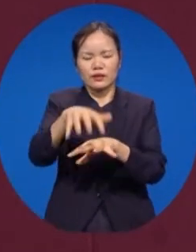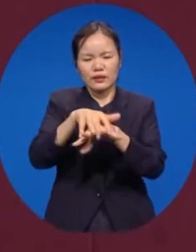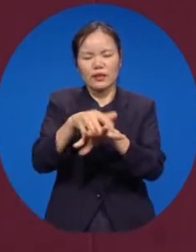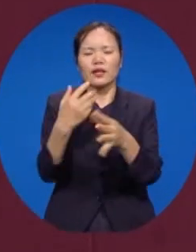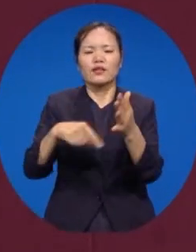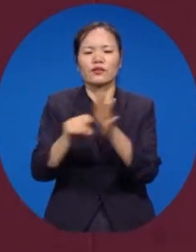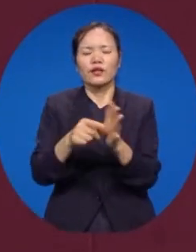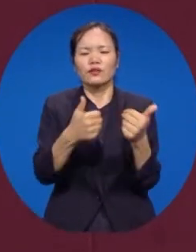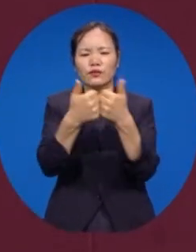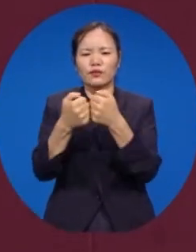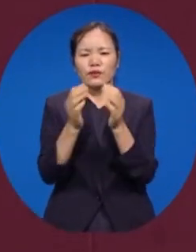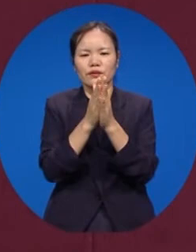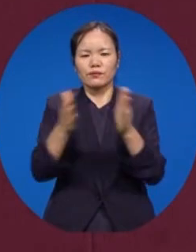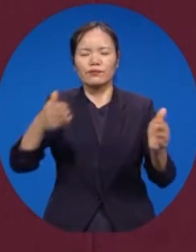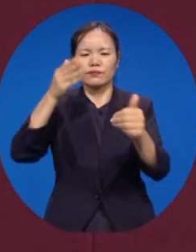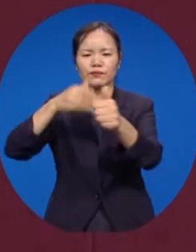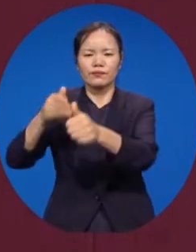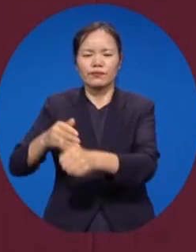논의를 시작합시다.